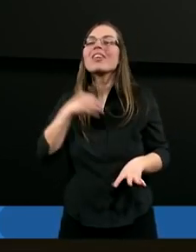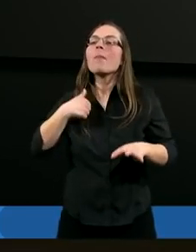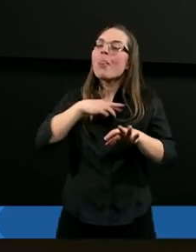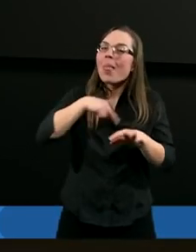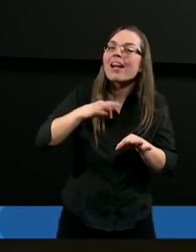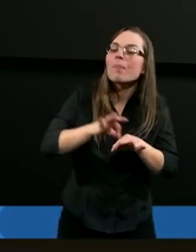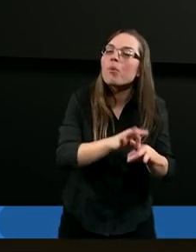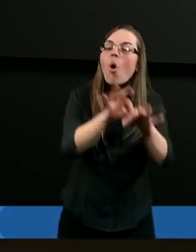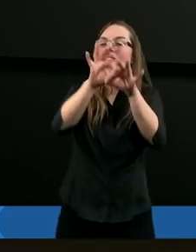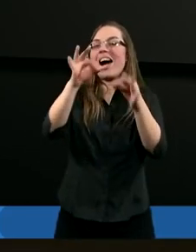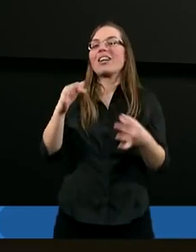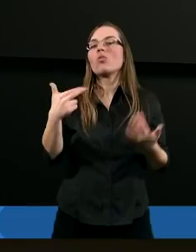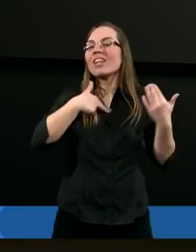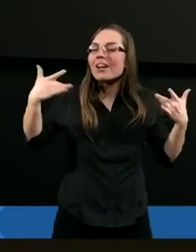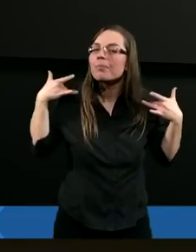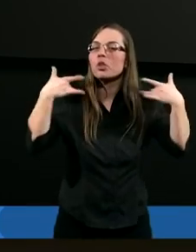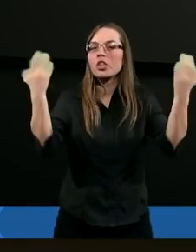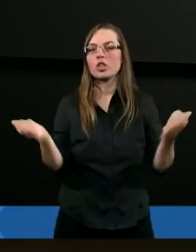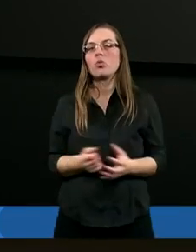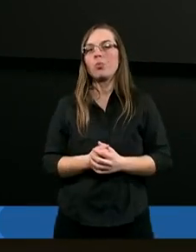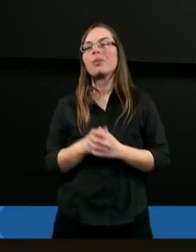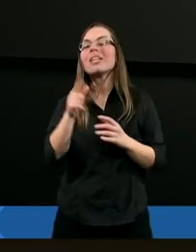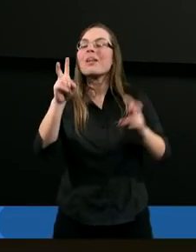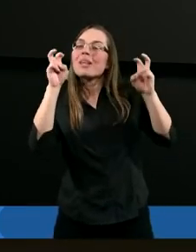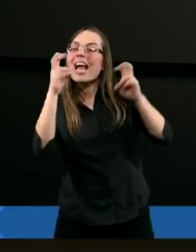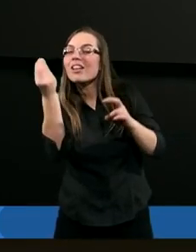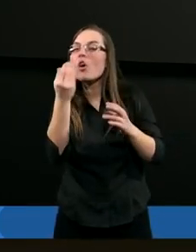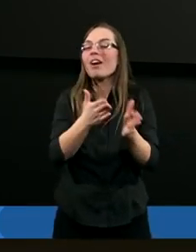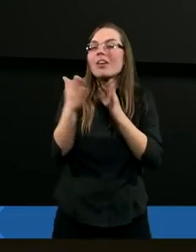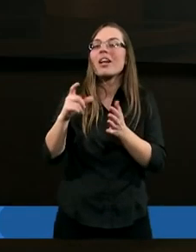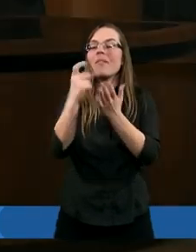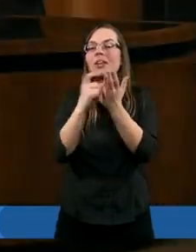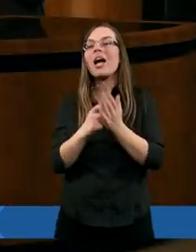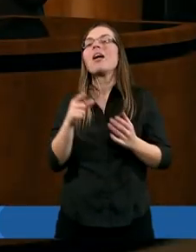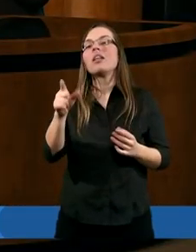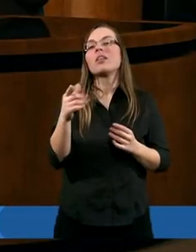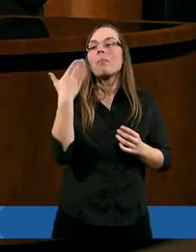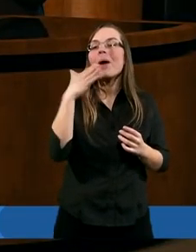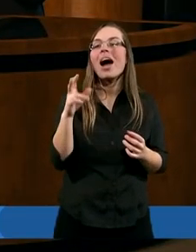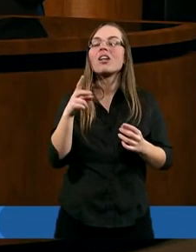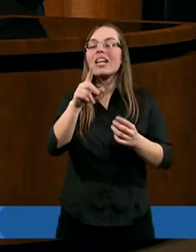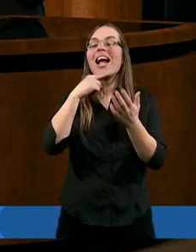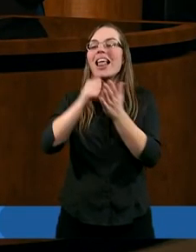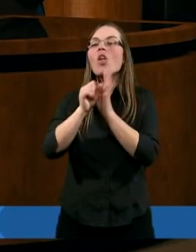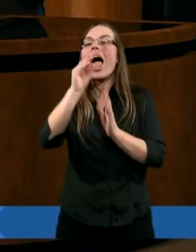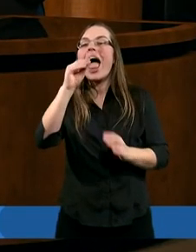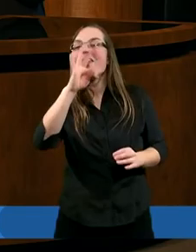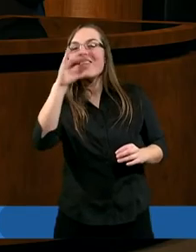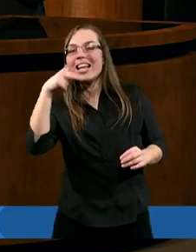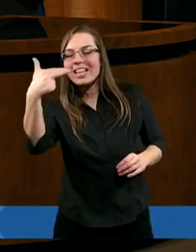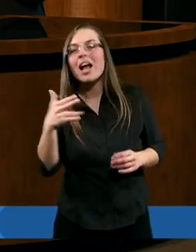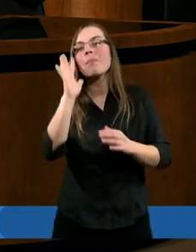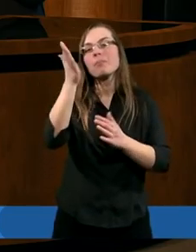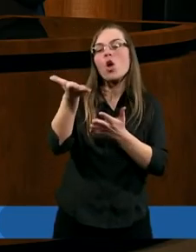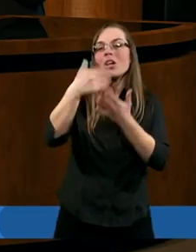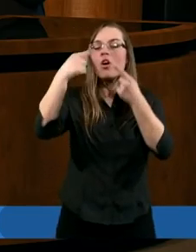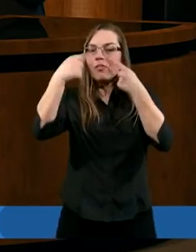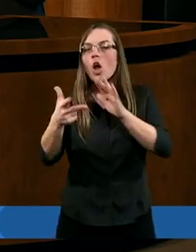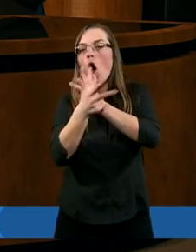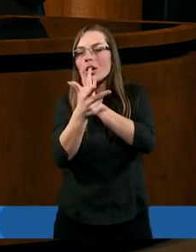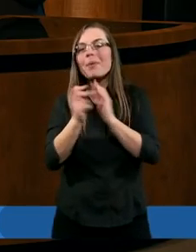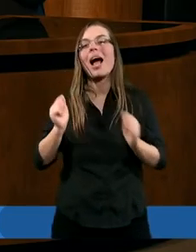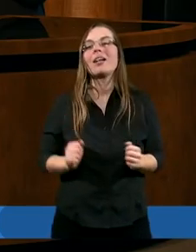prowadził. Proszę bardzo. Ja jeszcze jeden tekst bym tutaj zacytował. Z listu Apostła Pawła do Efezjan, 5 rozdział,